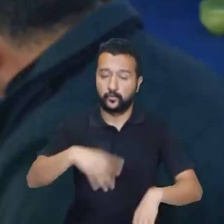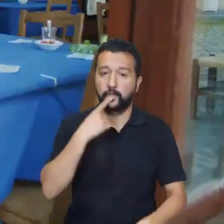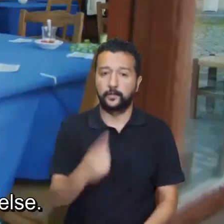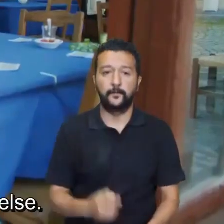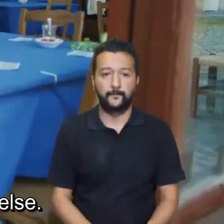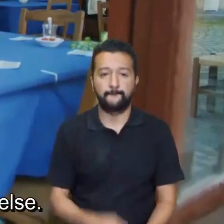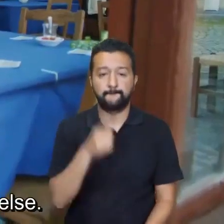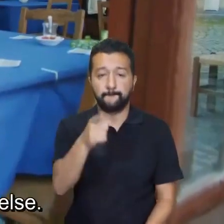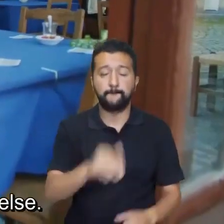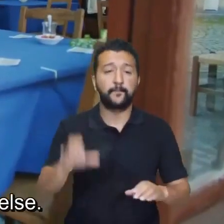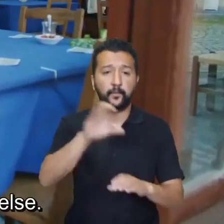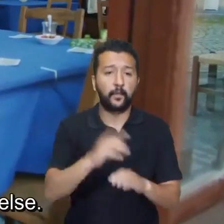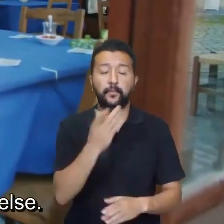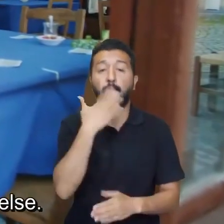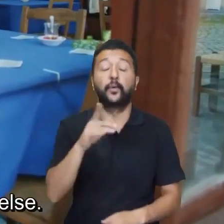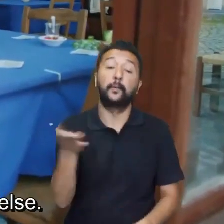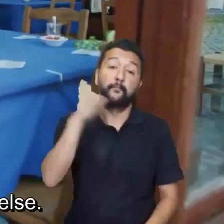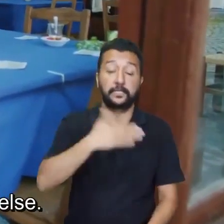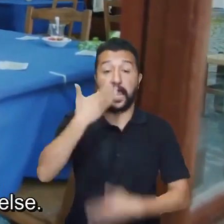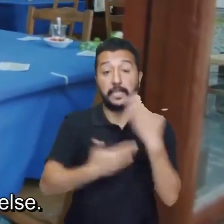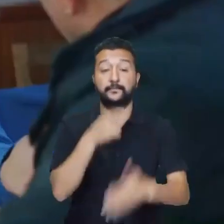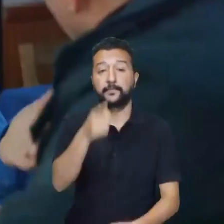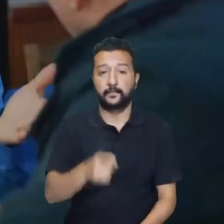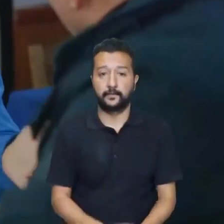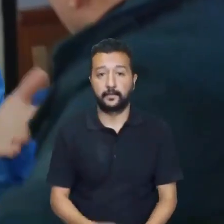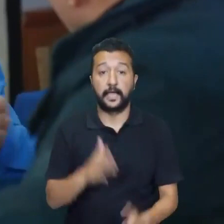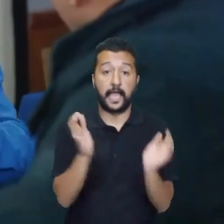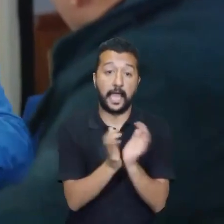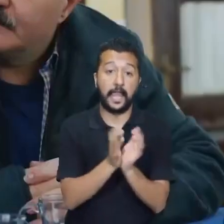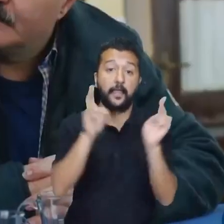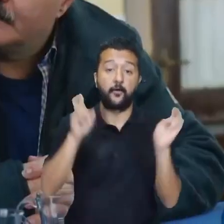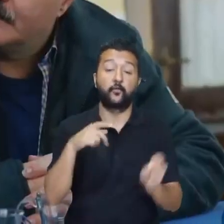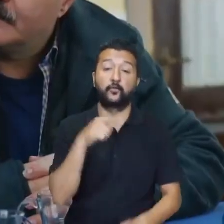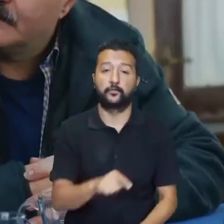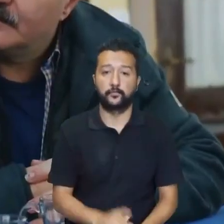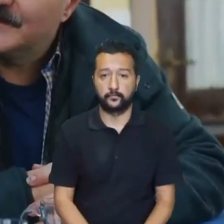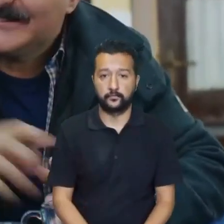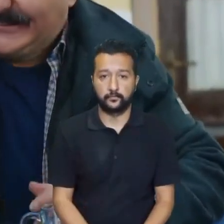otur. Sermaye mermaye yok. Başka bir şey anlatacağım sana. Aile meselesi.